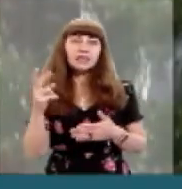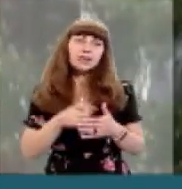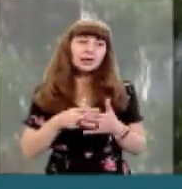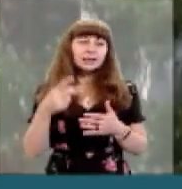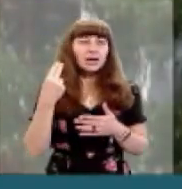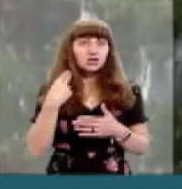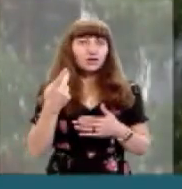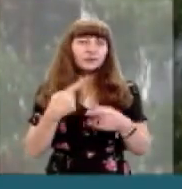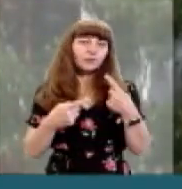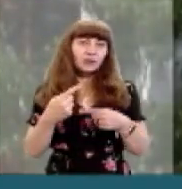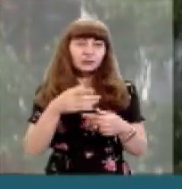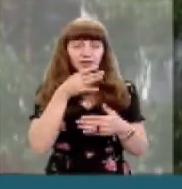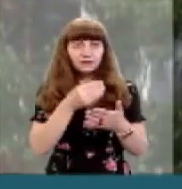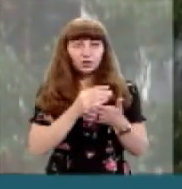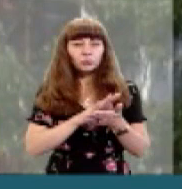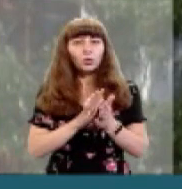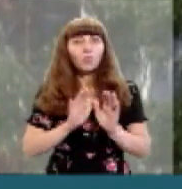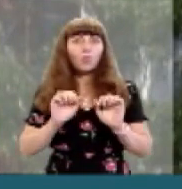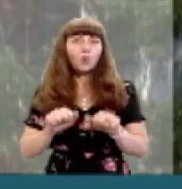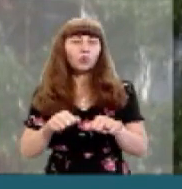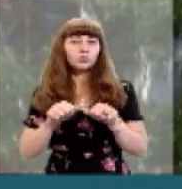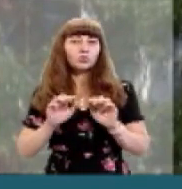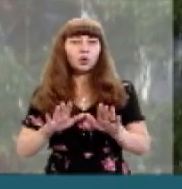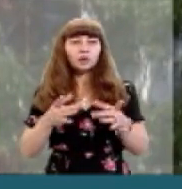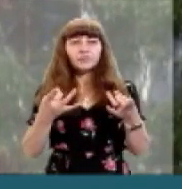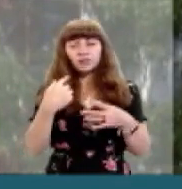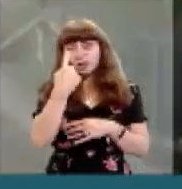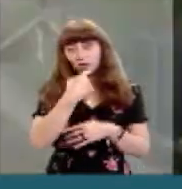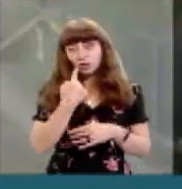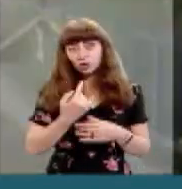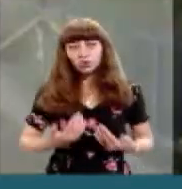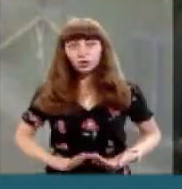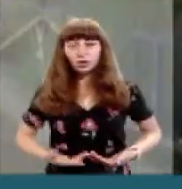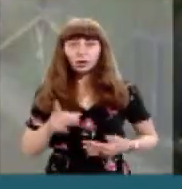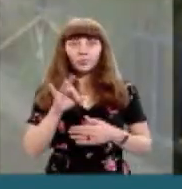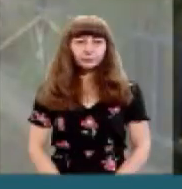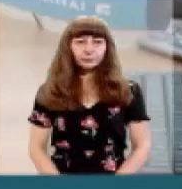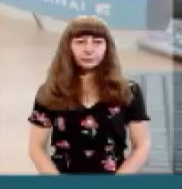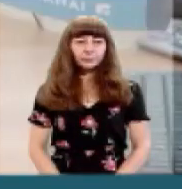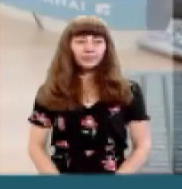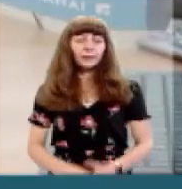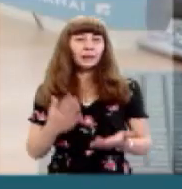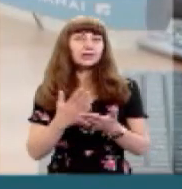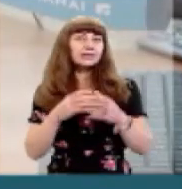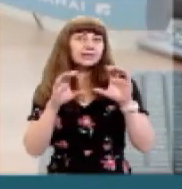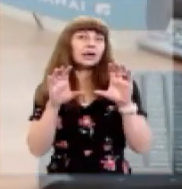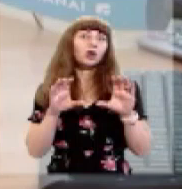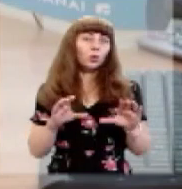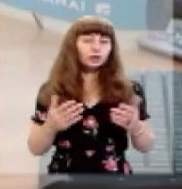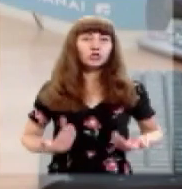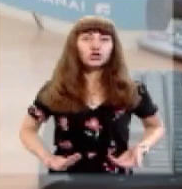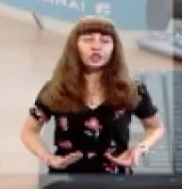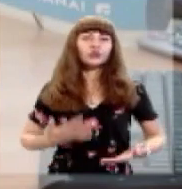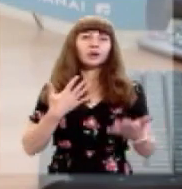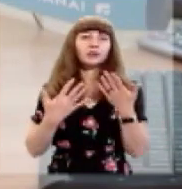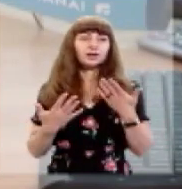должников. Взимать оплату за свои услуги ПКСК могут только с юридических лиц, к примеру, жилищных кондоминиумов. У нас есть закон о жилищных